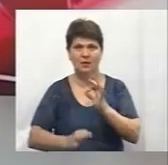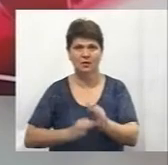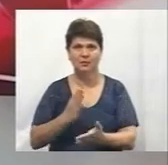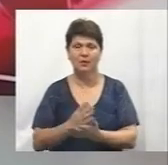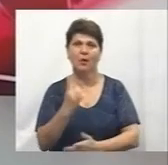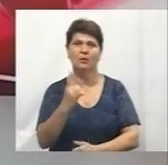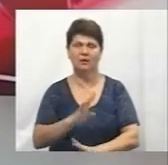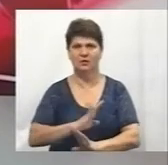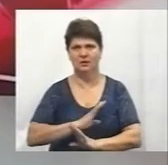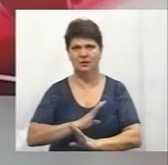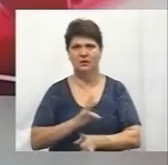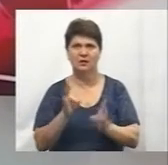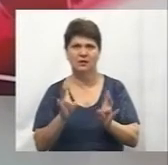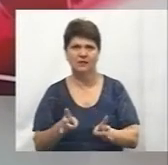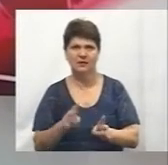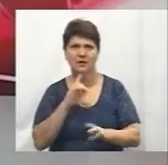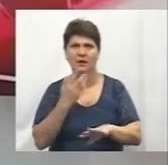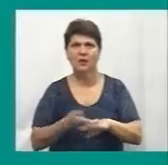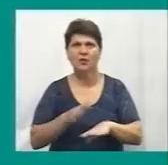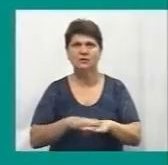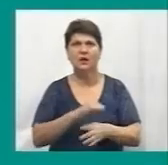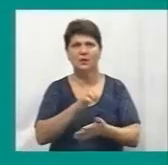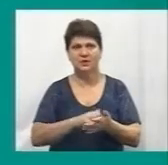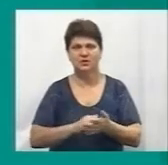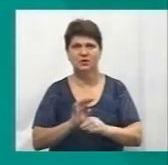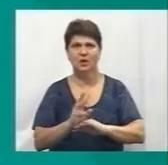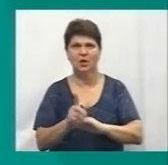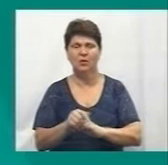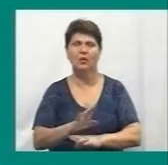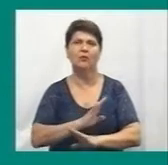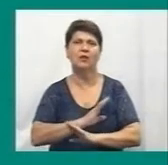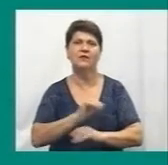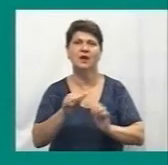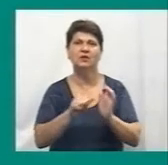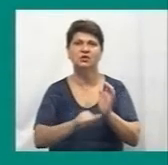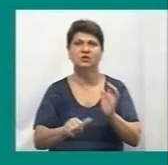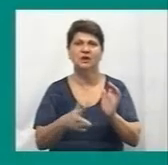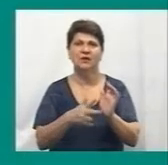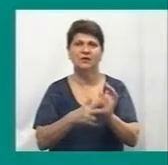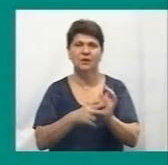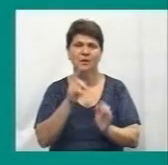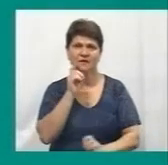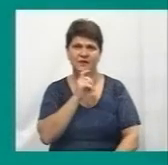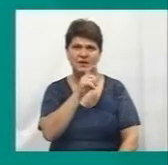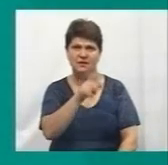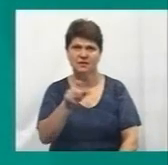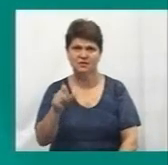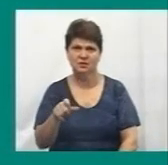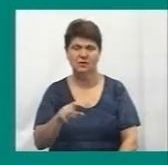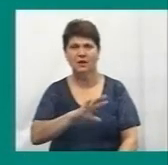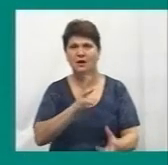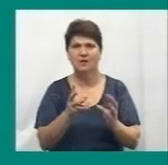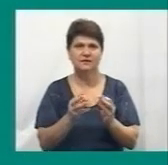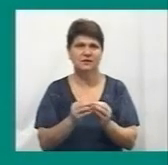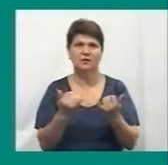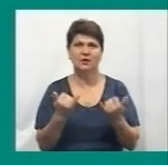один летальний випадок. Від ускладнень, спричинених коронавірусом, помер 68-річний вінничанин. Всього ж померлих на